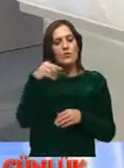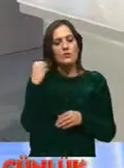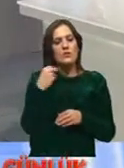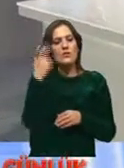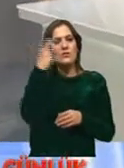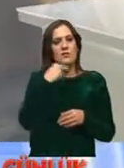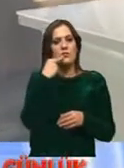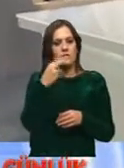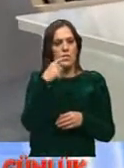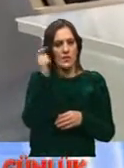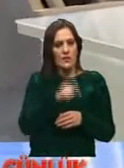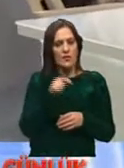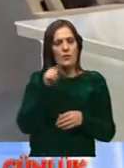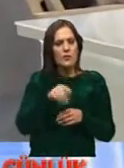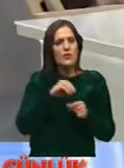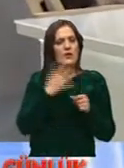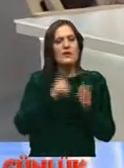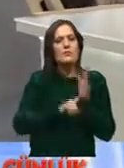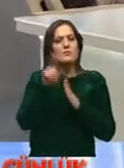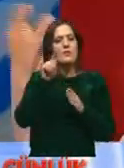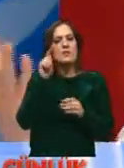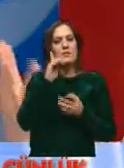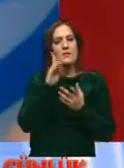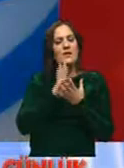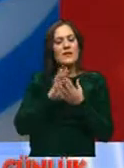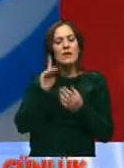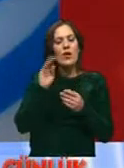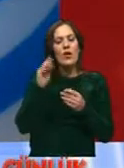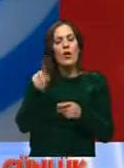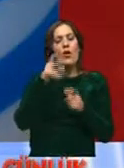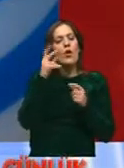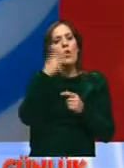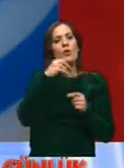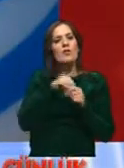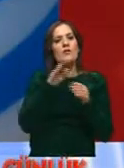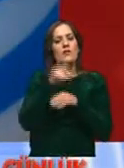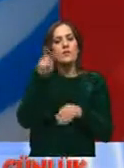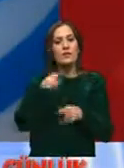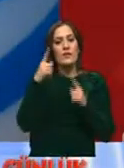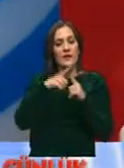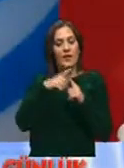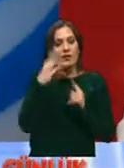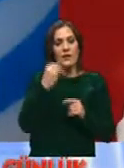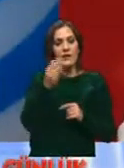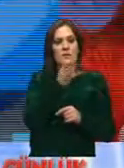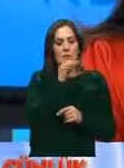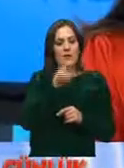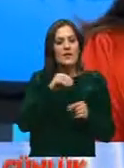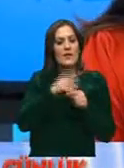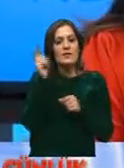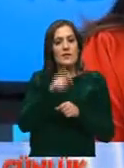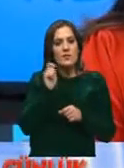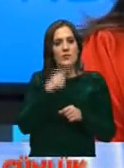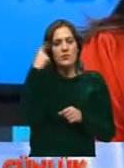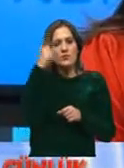güzel şarkılar söyletti. Bunu nasıl başarır bir koro şefi? Bunu tabii teknik olarak iyi bilmek lazım nasıl